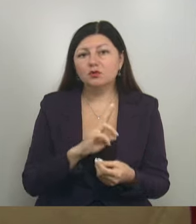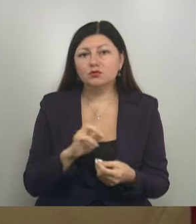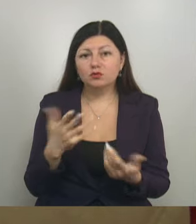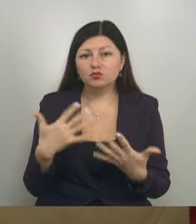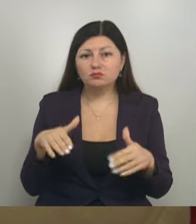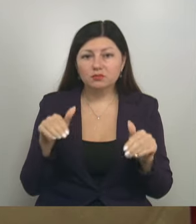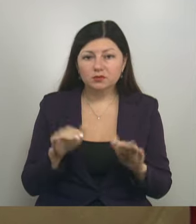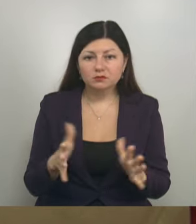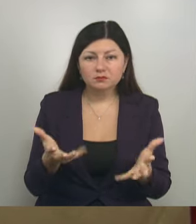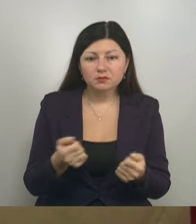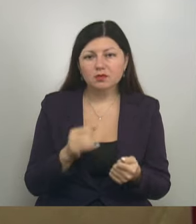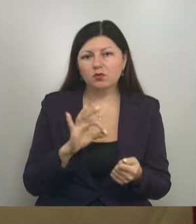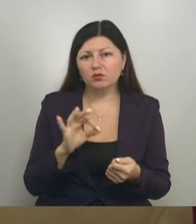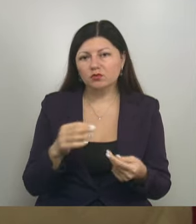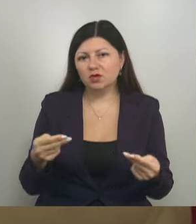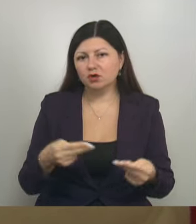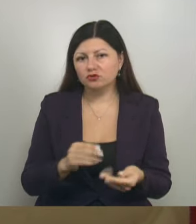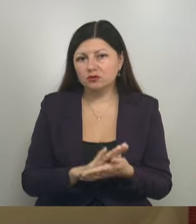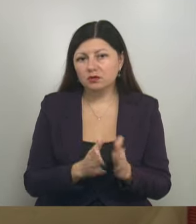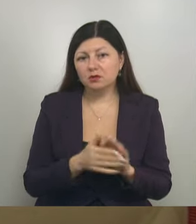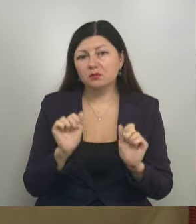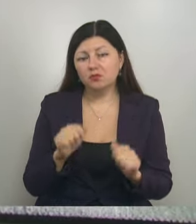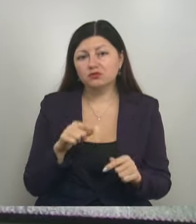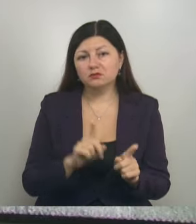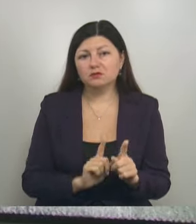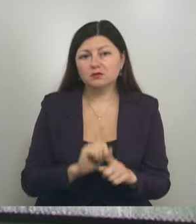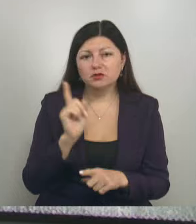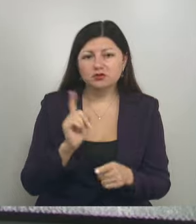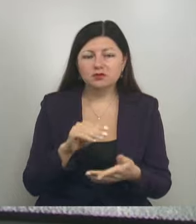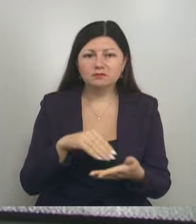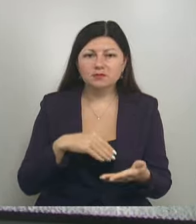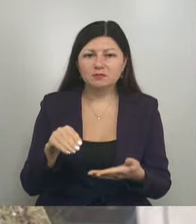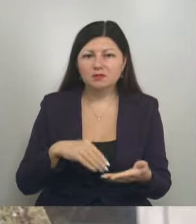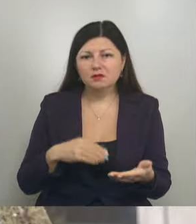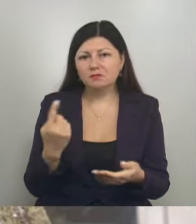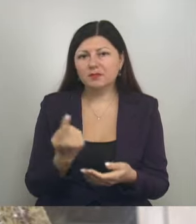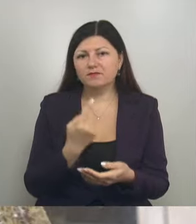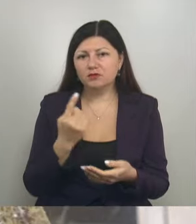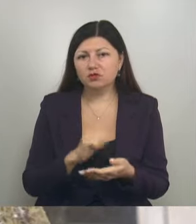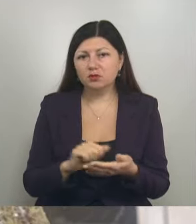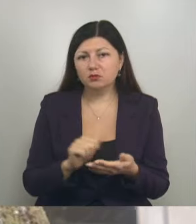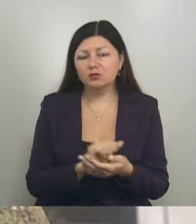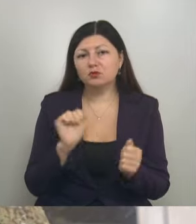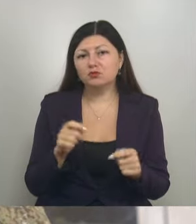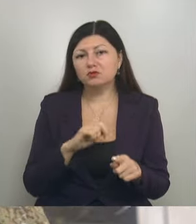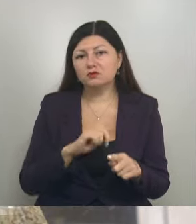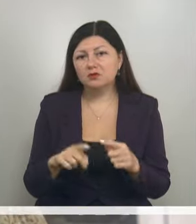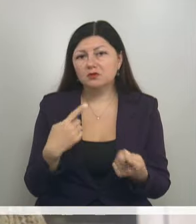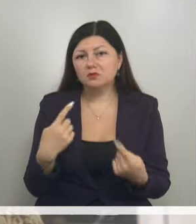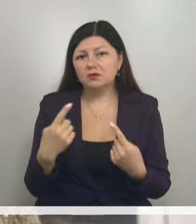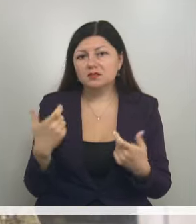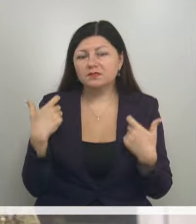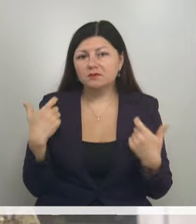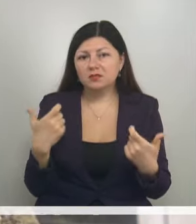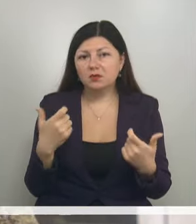окончательное решение о заключении контракта, может прямо здесь начать заполнять первичные документы. Он может сразу пройти беседу с офицером